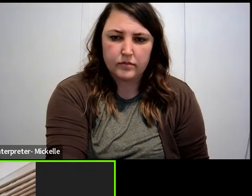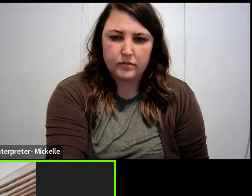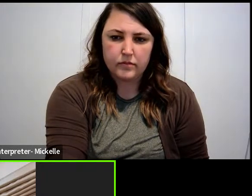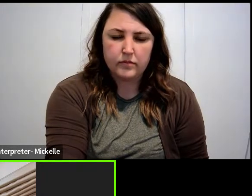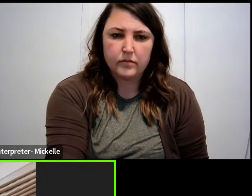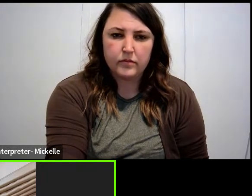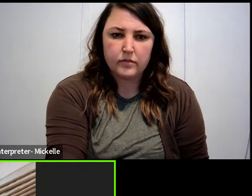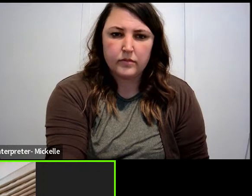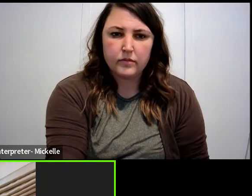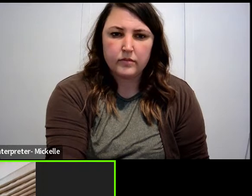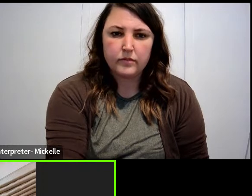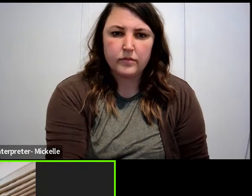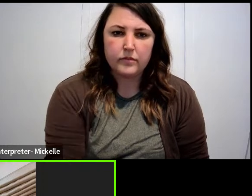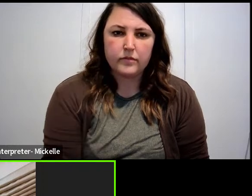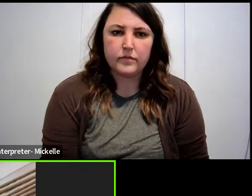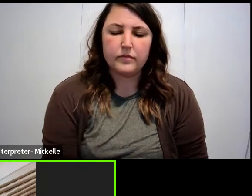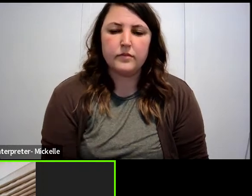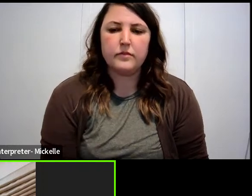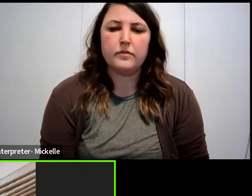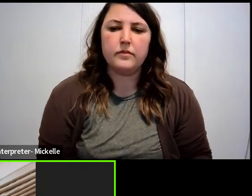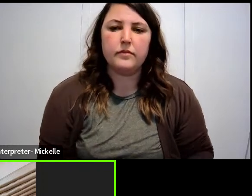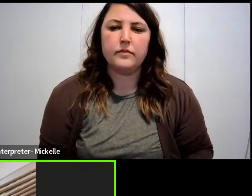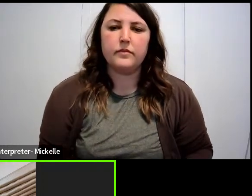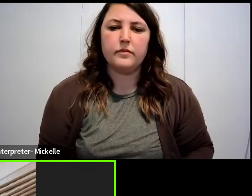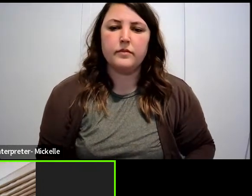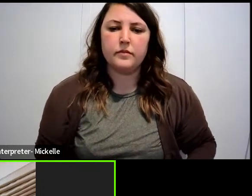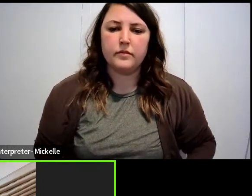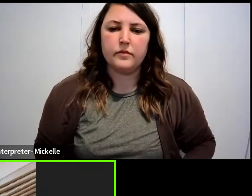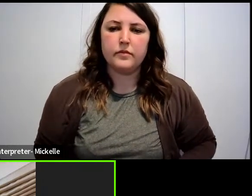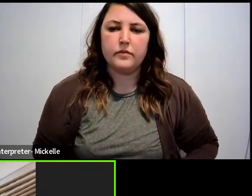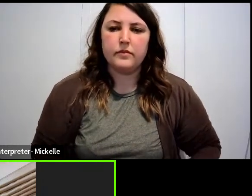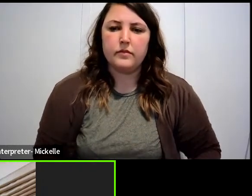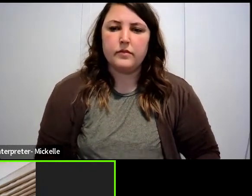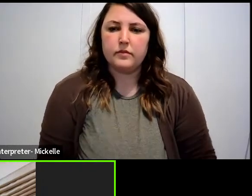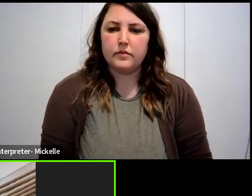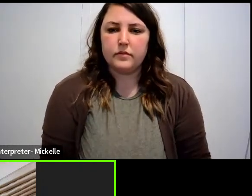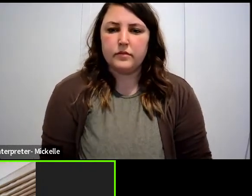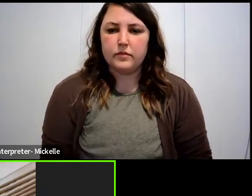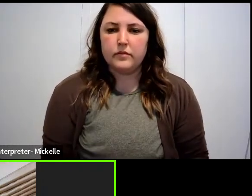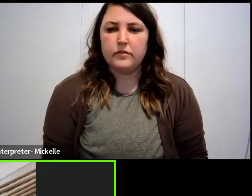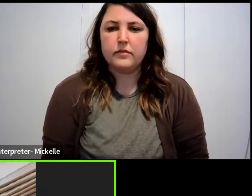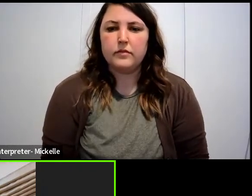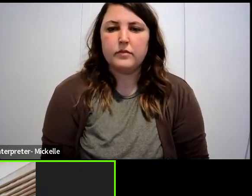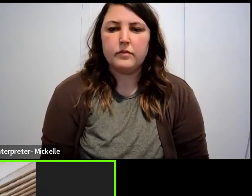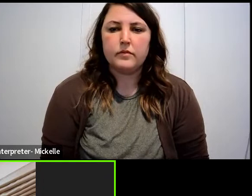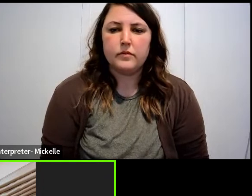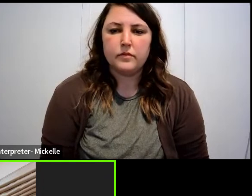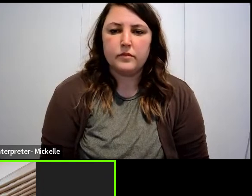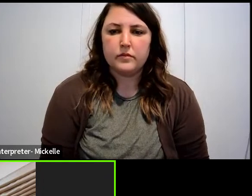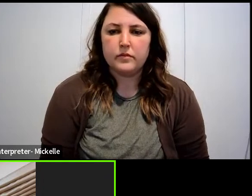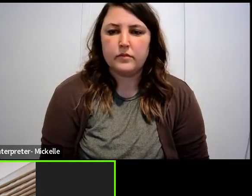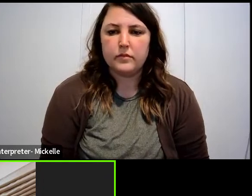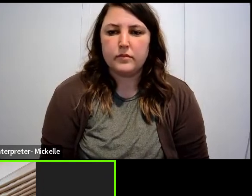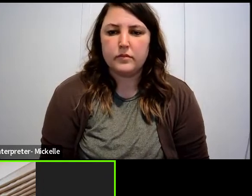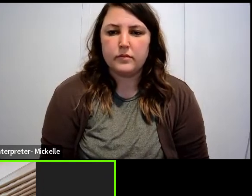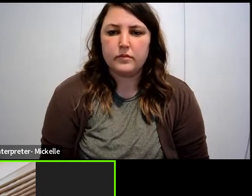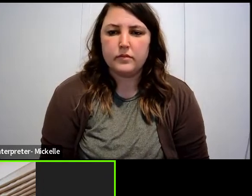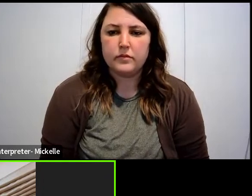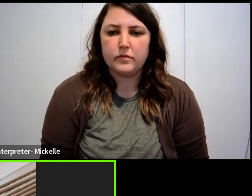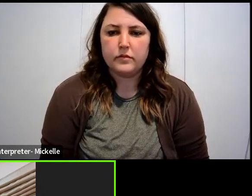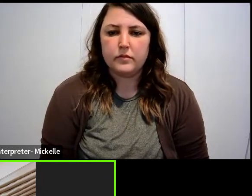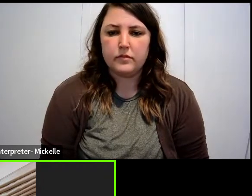بلاكي وجوه من سيه قومي قومي